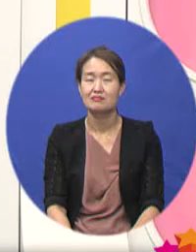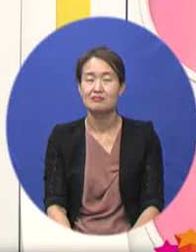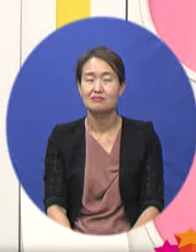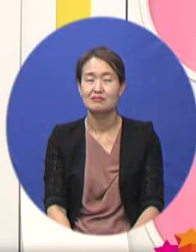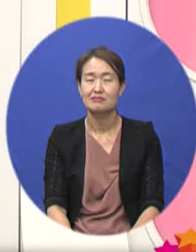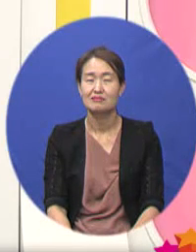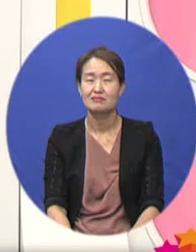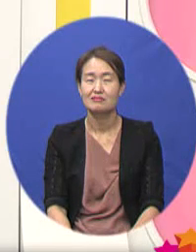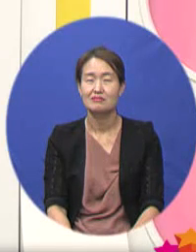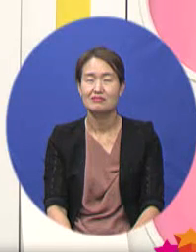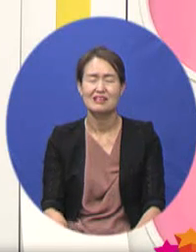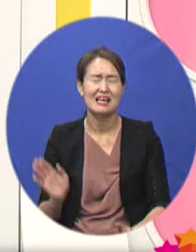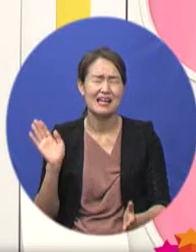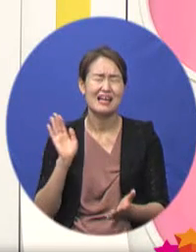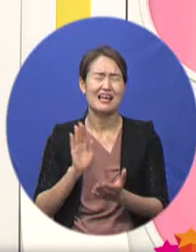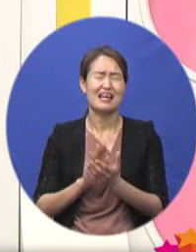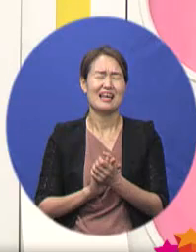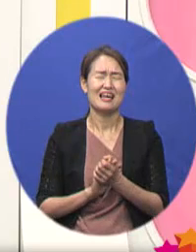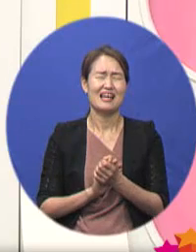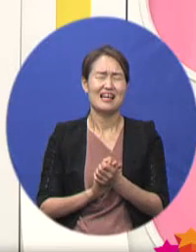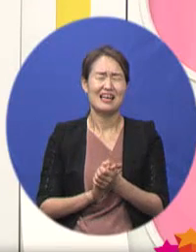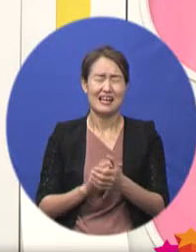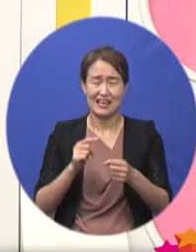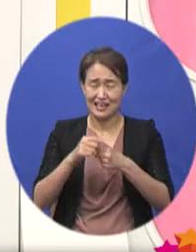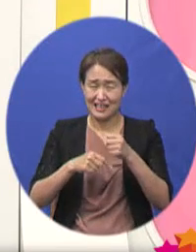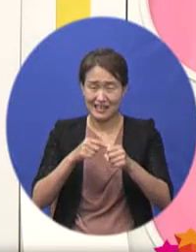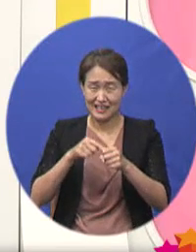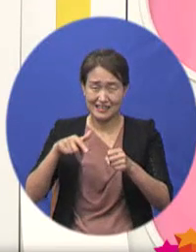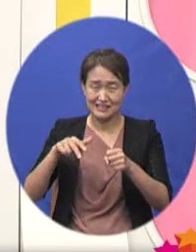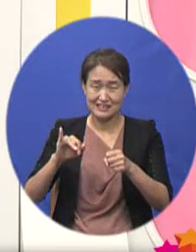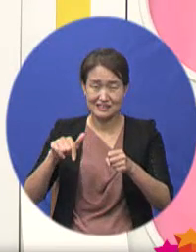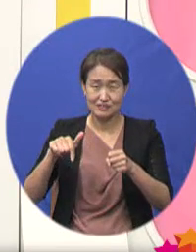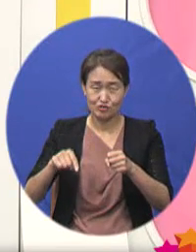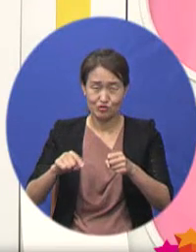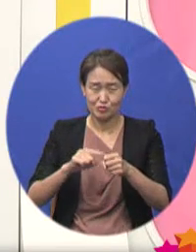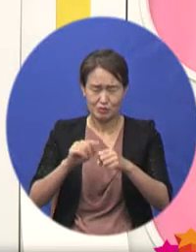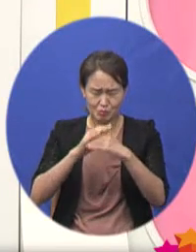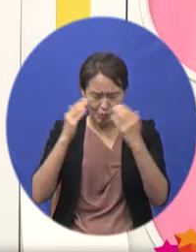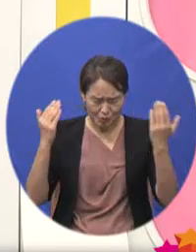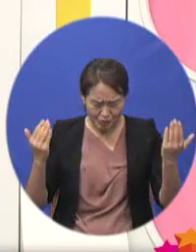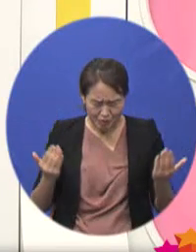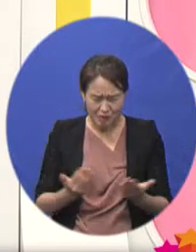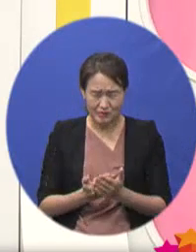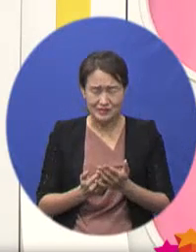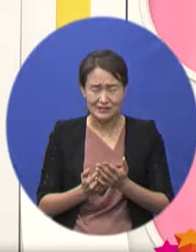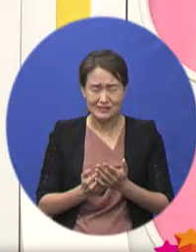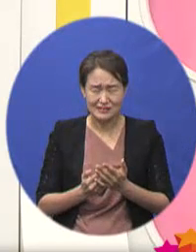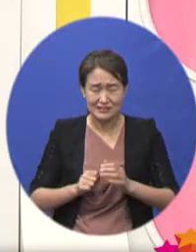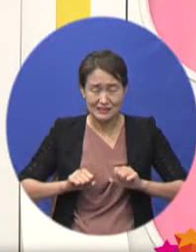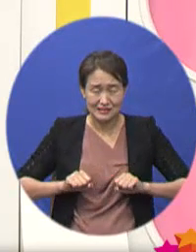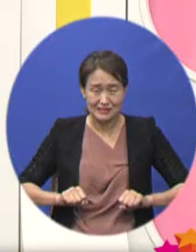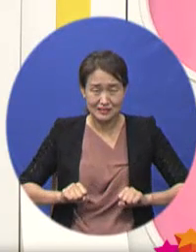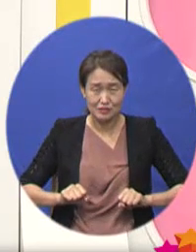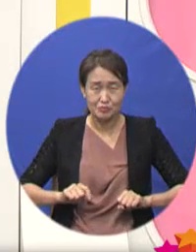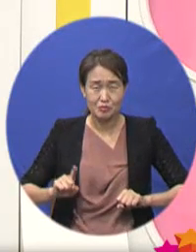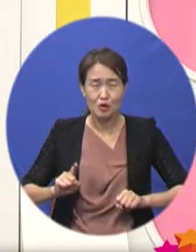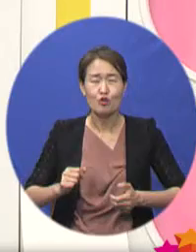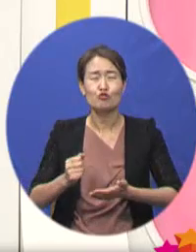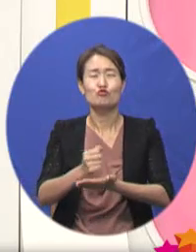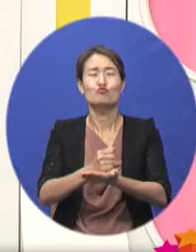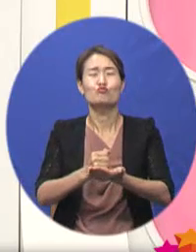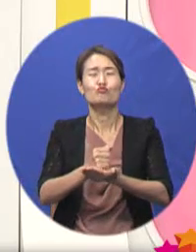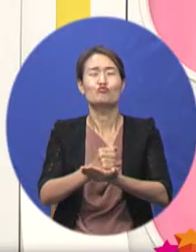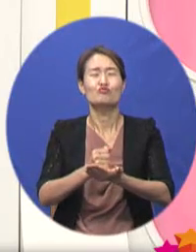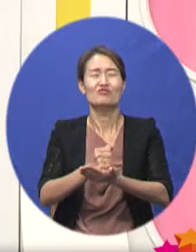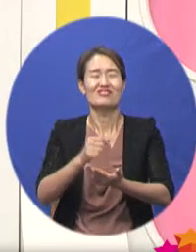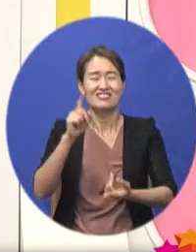아, 이 지구상에 숨쉬고 사는 모든 생물은 예. 자기 운명대로